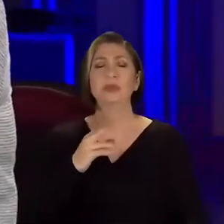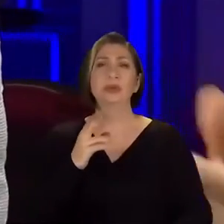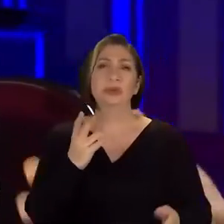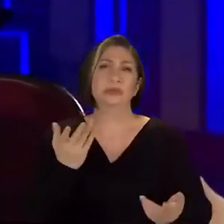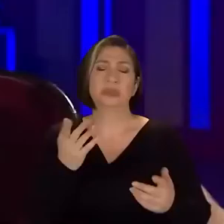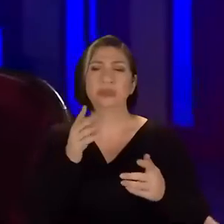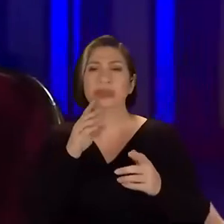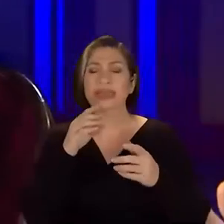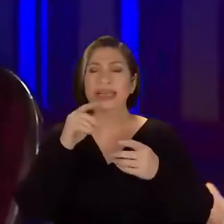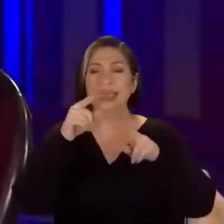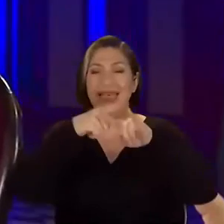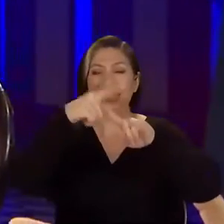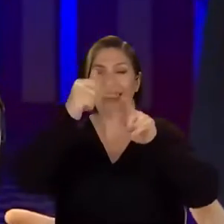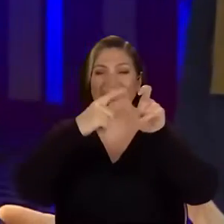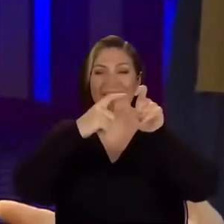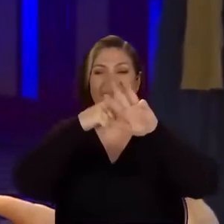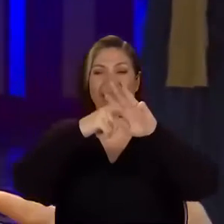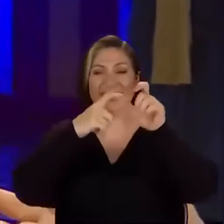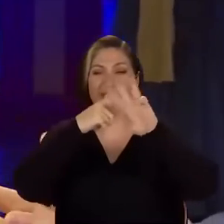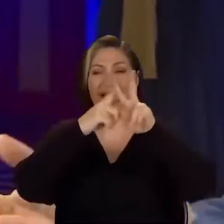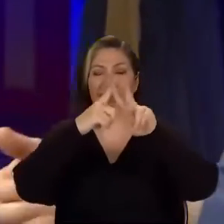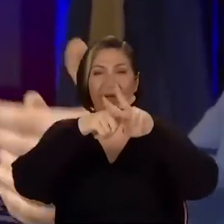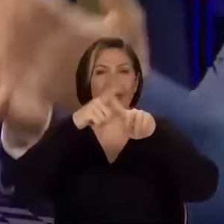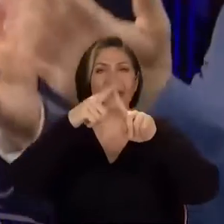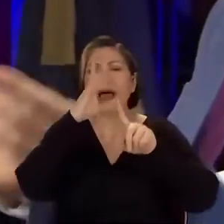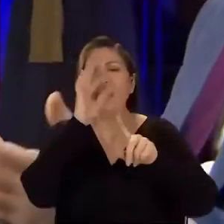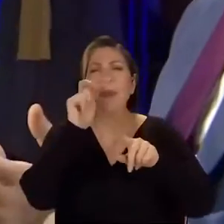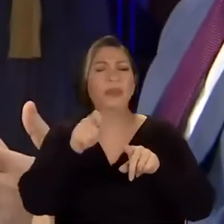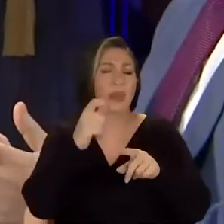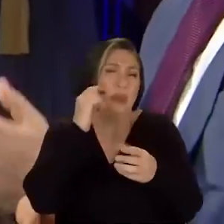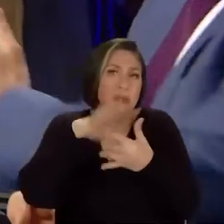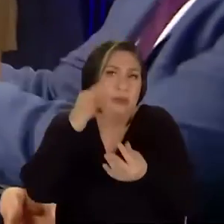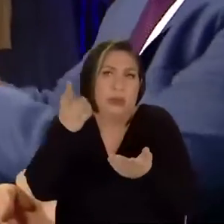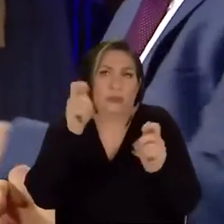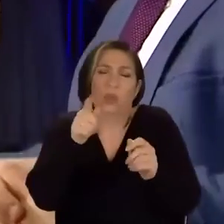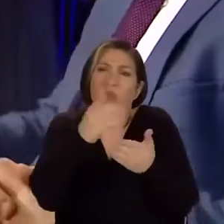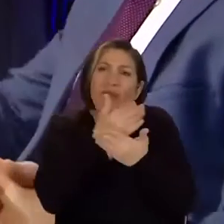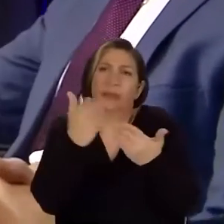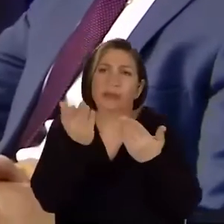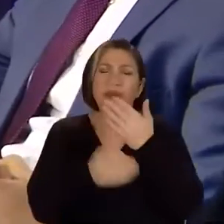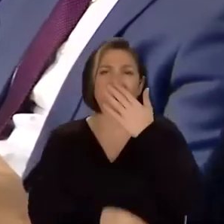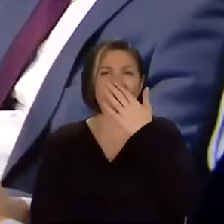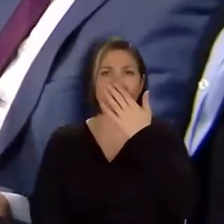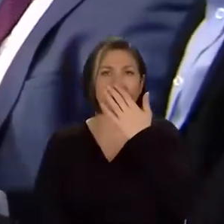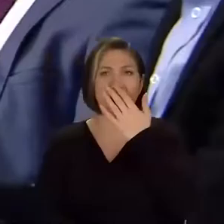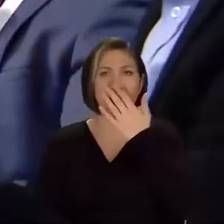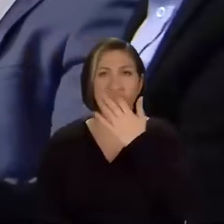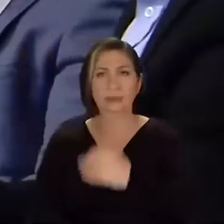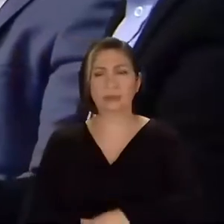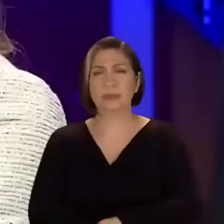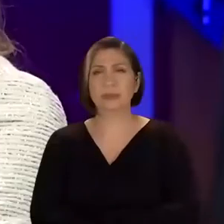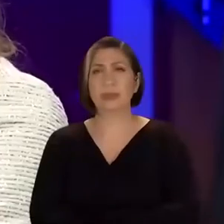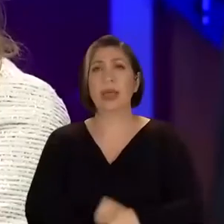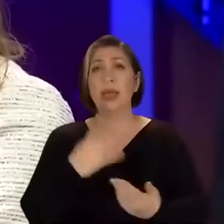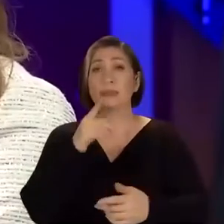olarak hisse senedi dediğinizde insanın yarattığı bir şey. Evet. Ve oradan da devam edebilirsiniz. Ben aslında şimdi bu